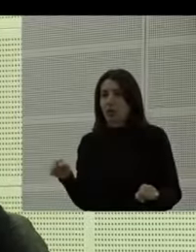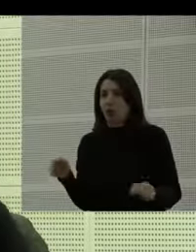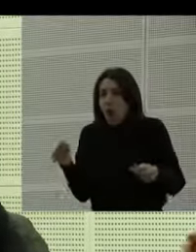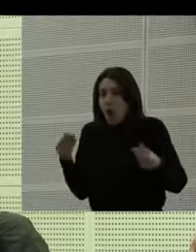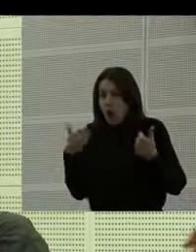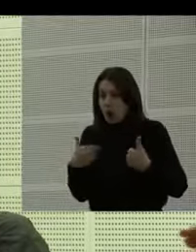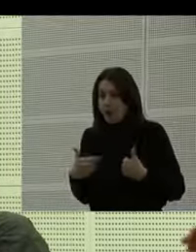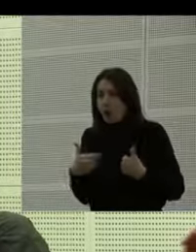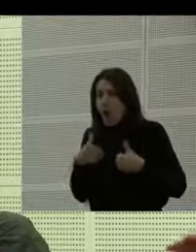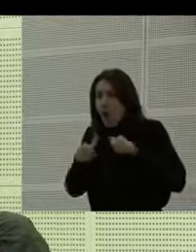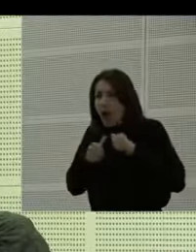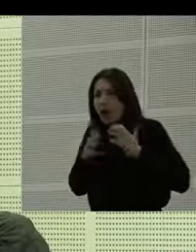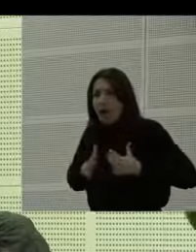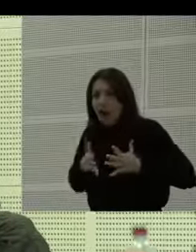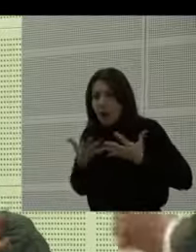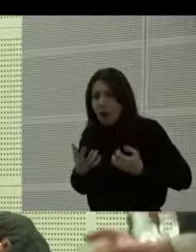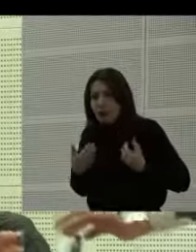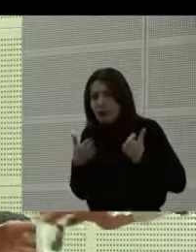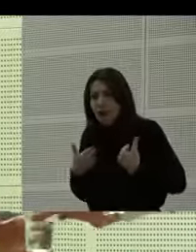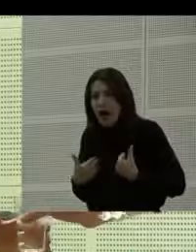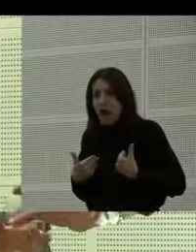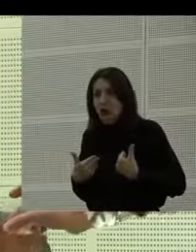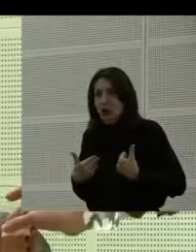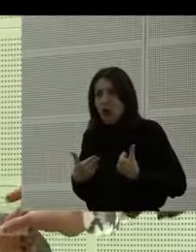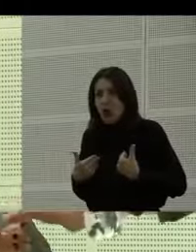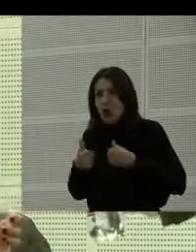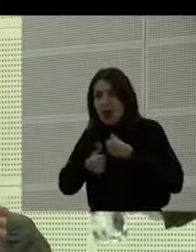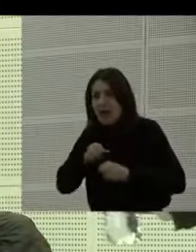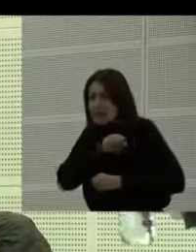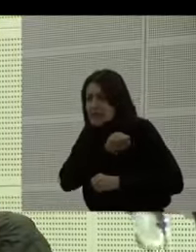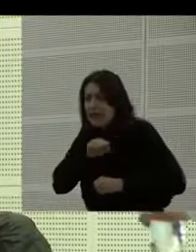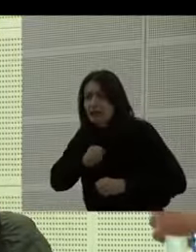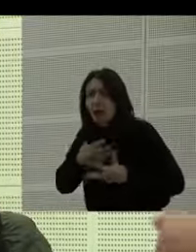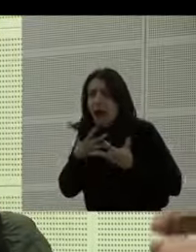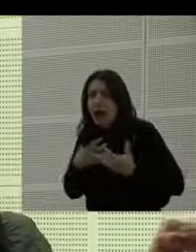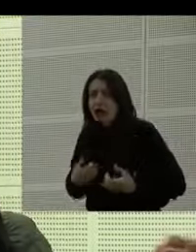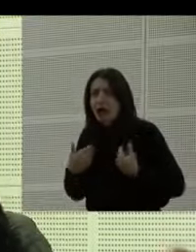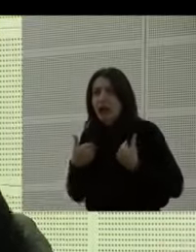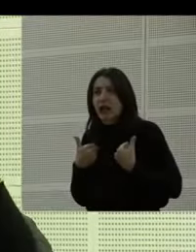corpo, ha accettato tutti i sacrifici,